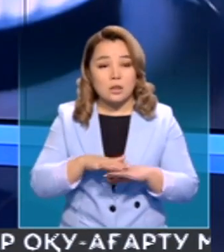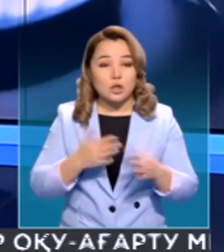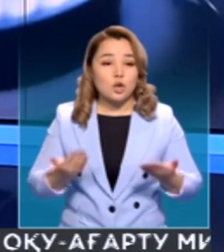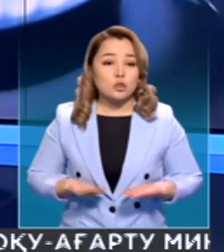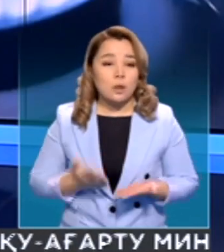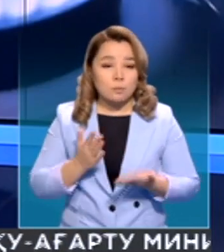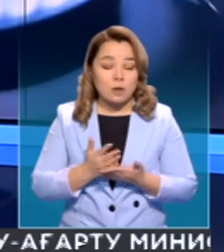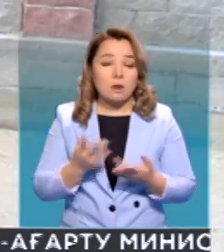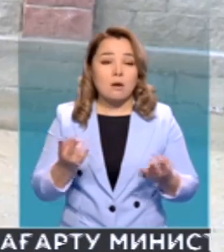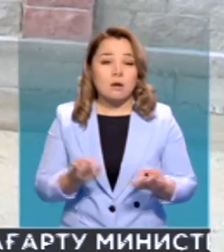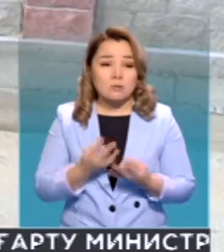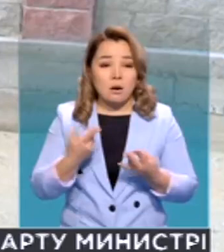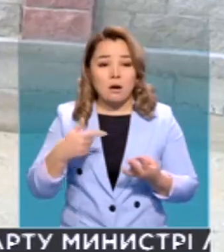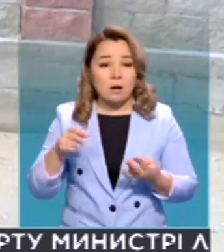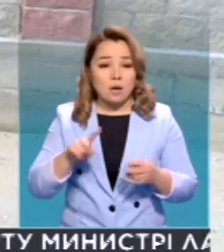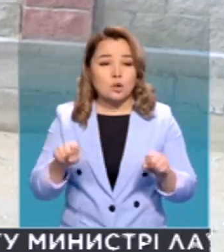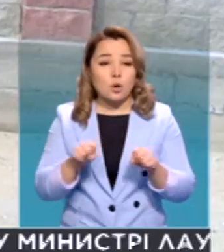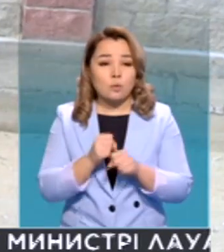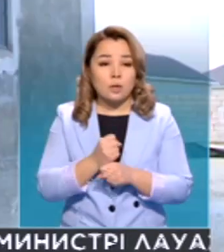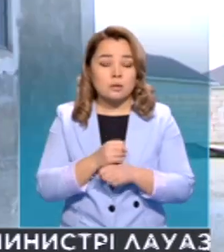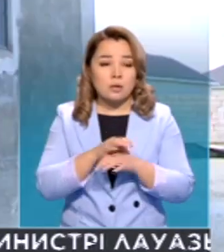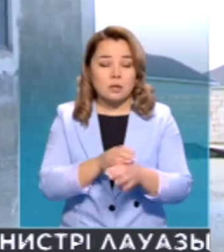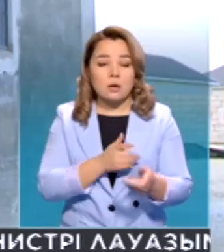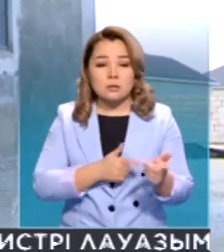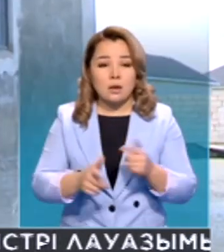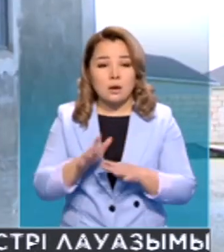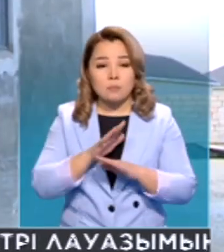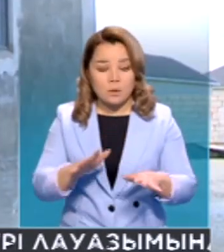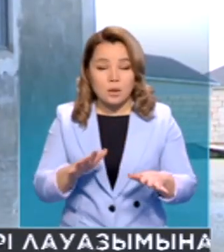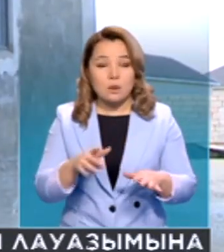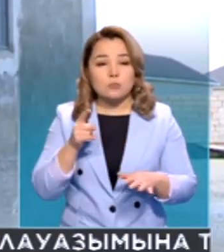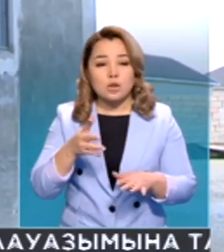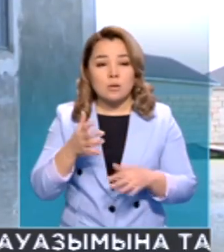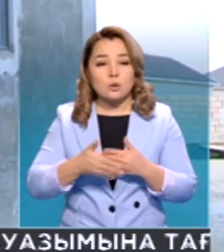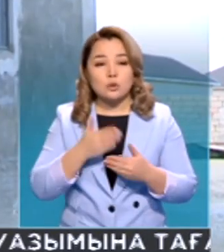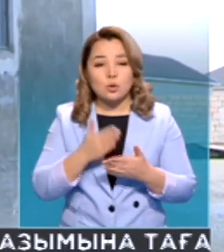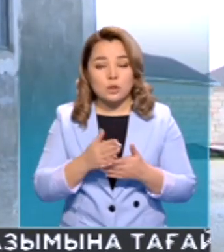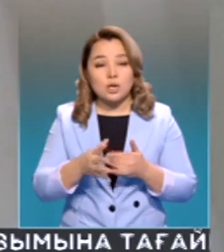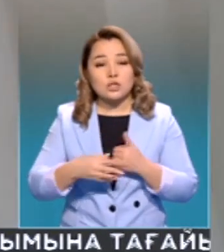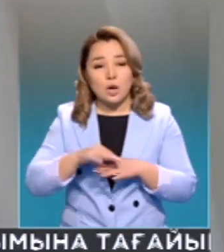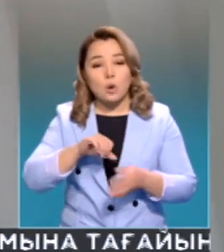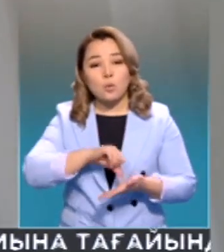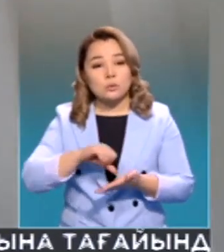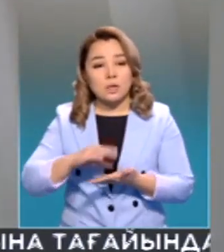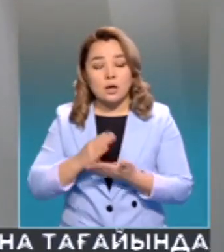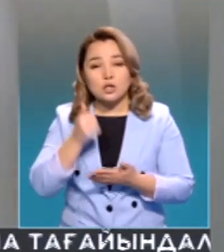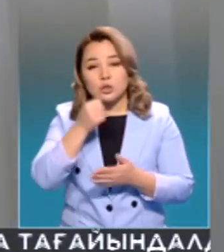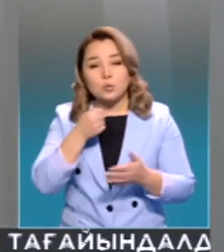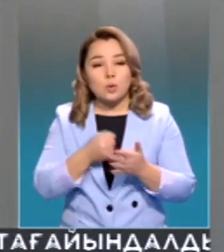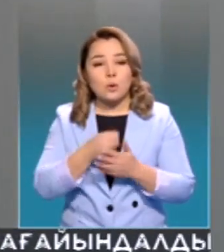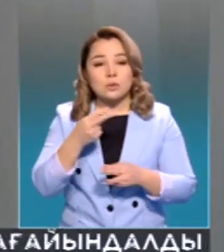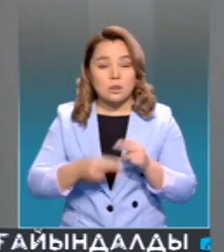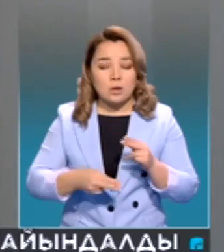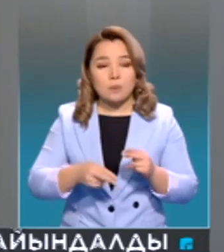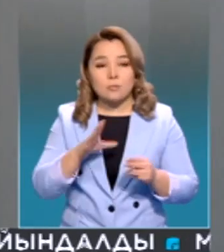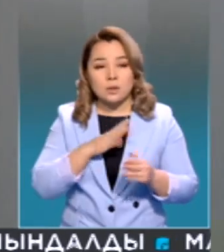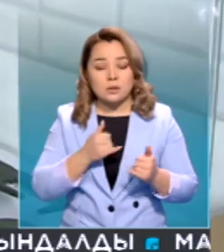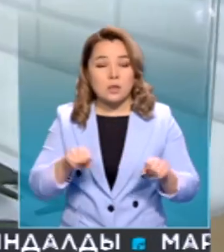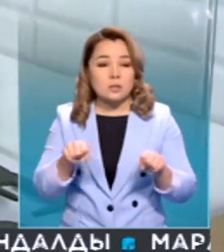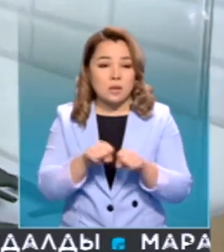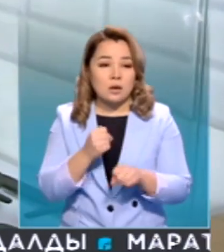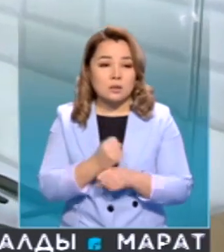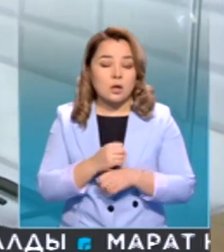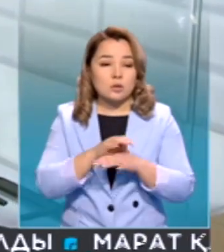Мұнда әлі де газ құбыры тартылмаған 1,5 мыңға жуық жер учаскесі бар. Оларда биыл жыл соңына дейін көгілдір отынмен қамту